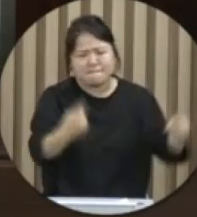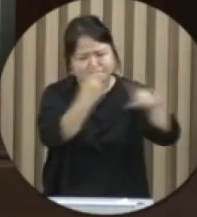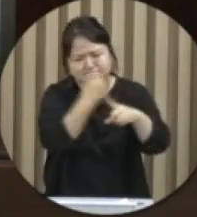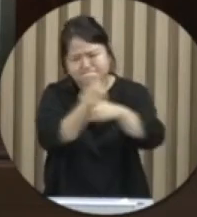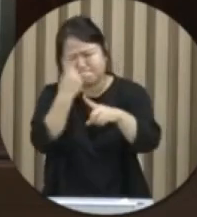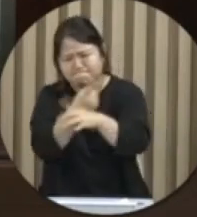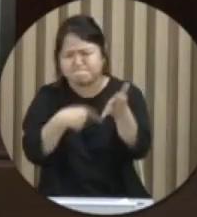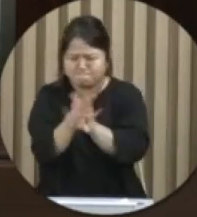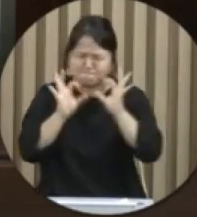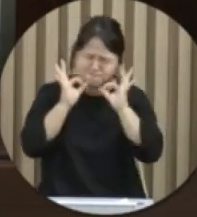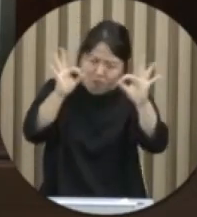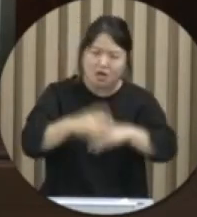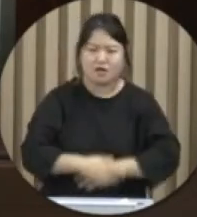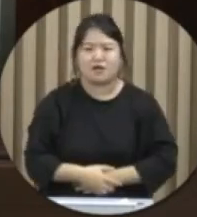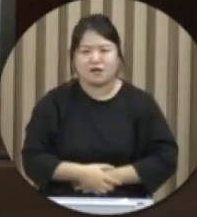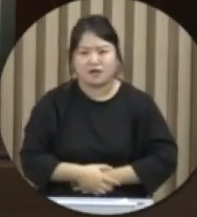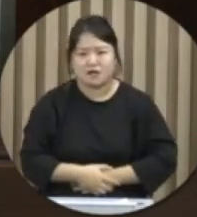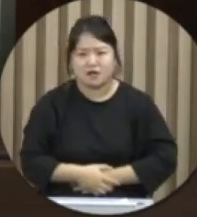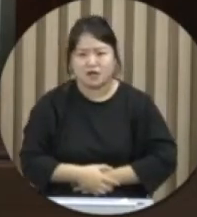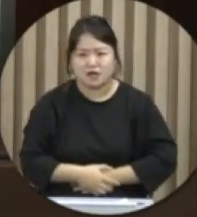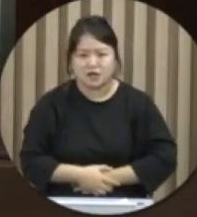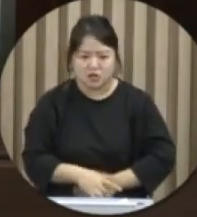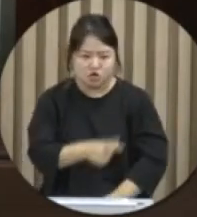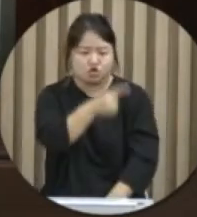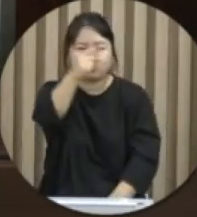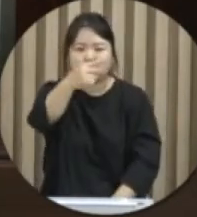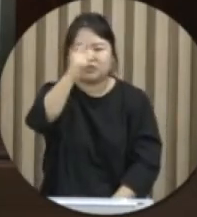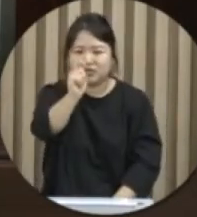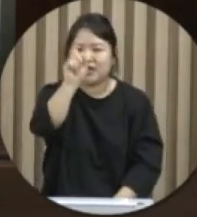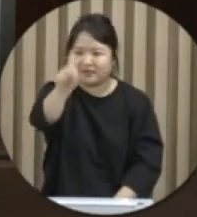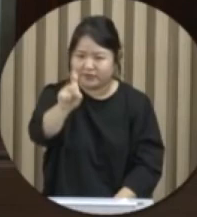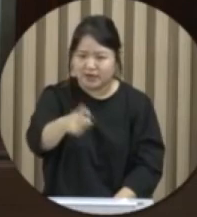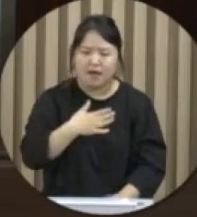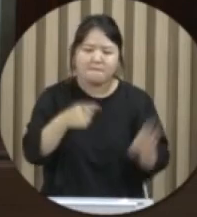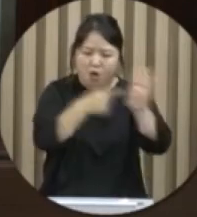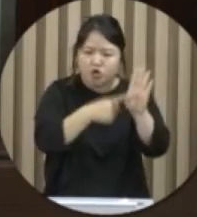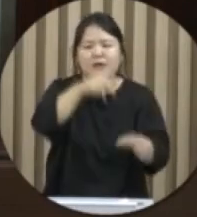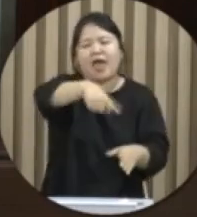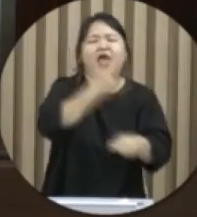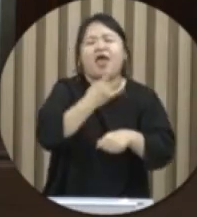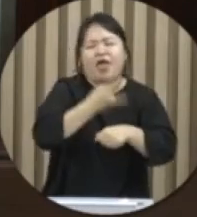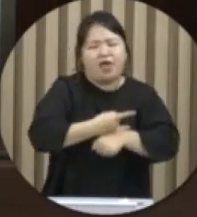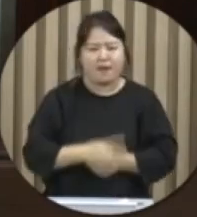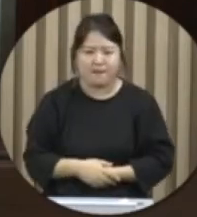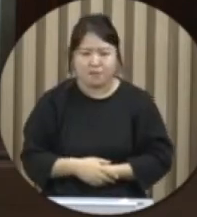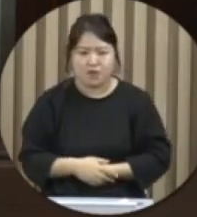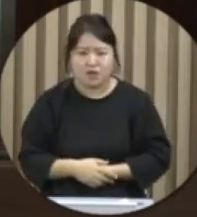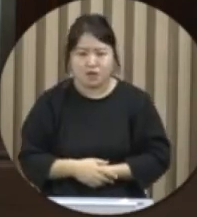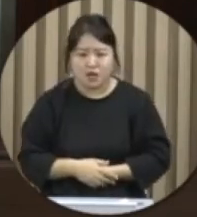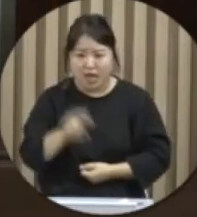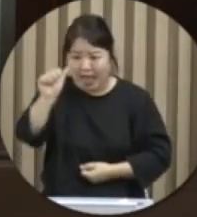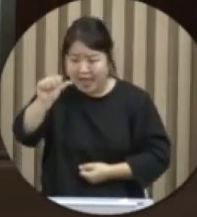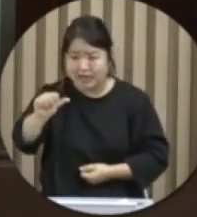하고 있습니다 gtx 시 노선을 병점역 에 정차 시키고 gtx 의 a